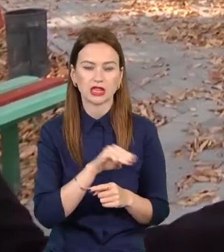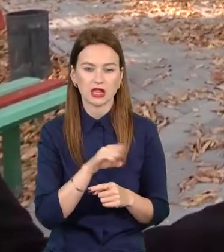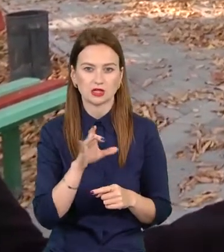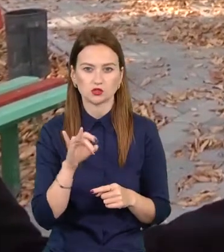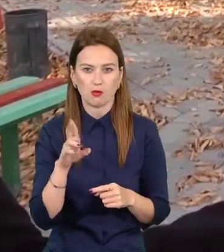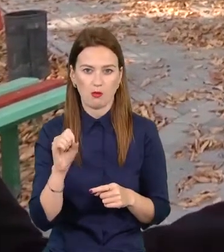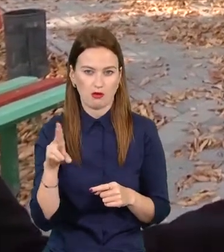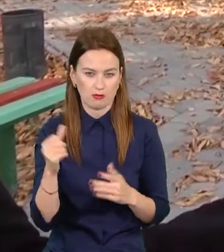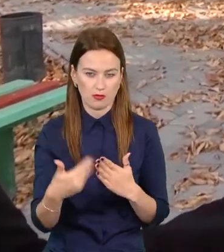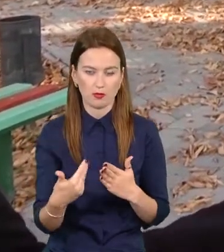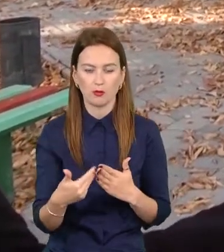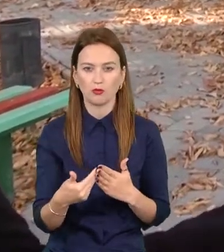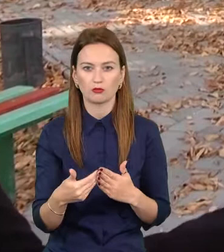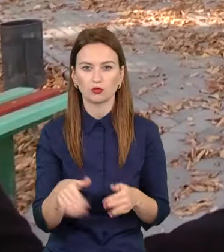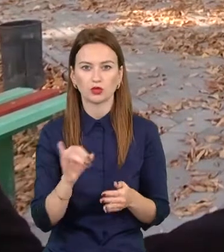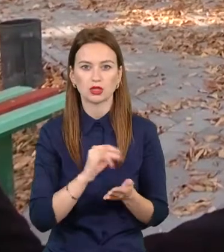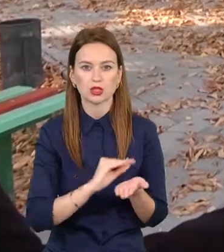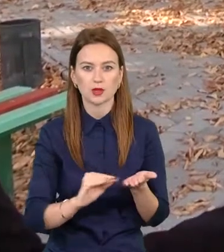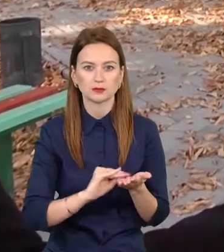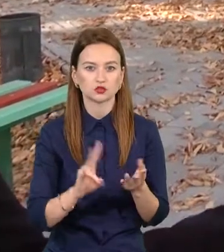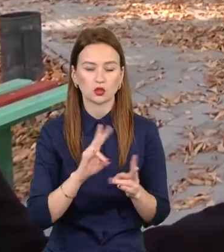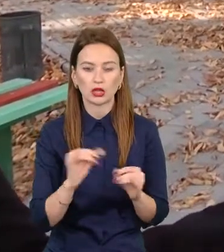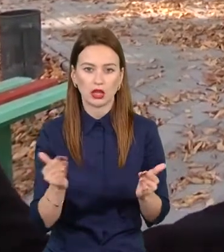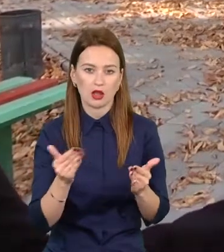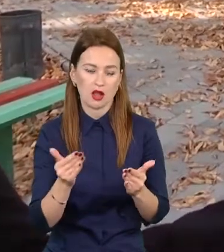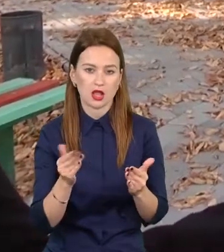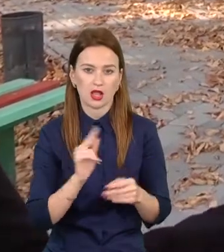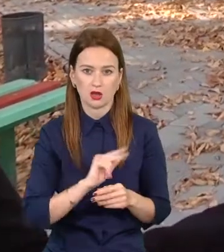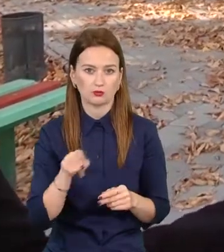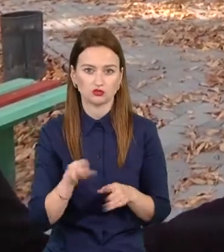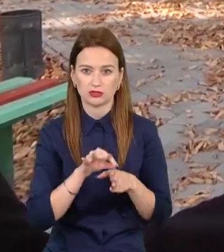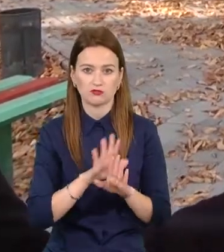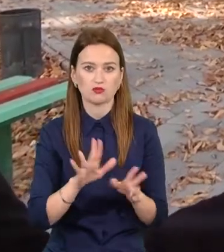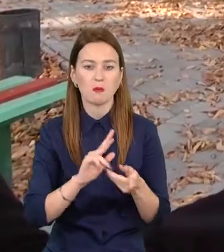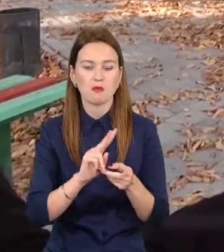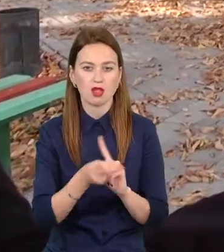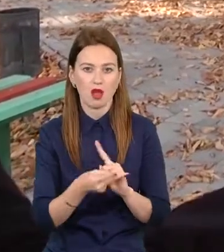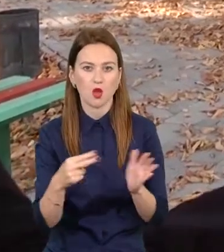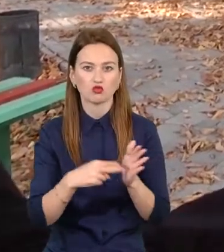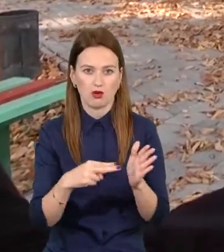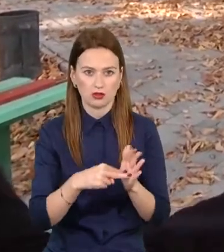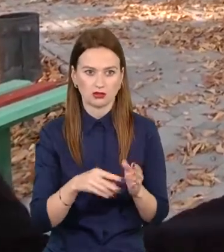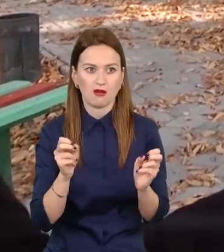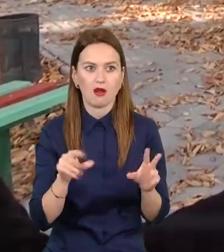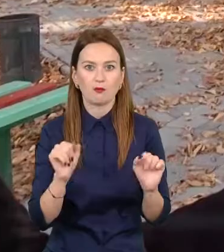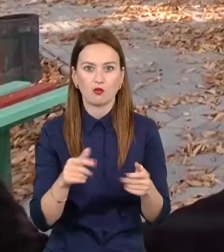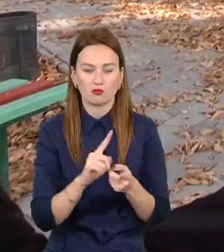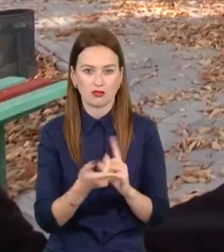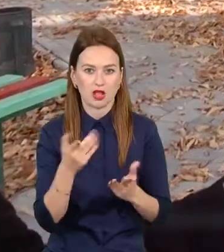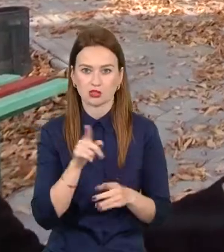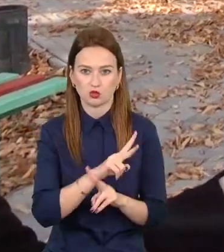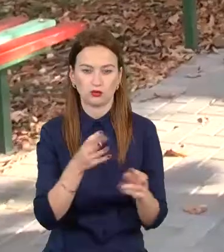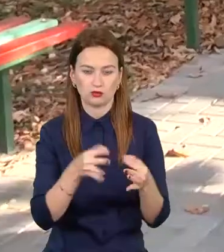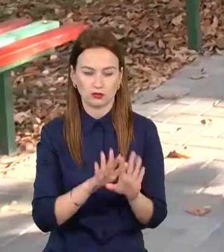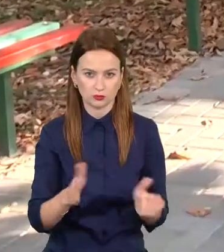Татьяна Сиробаба, по-моему. И написали, что никаких работ здесь не ведется, здесь меняют розетки. А как они могут менять розетки, если их никто не